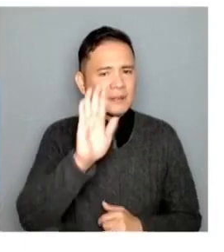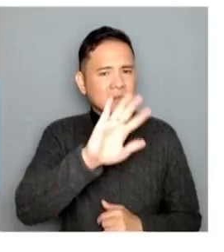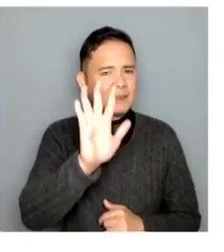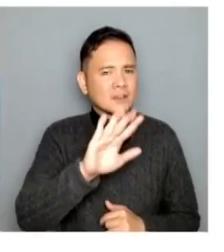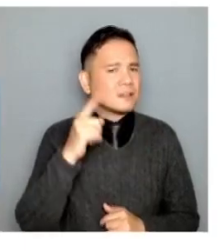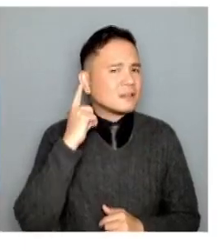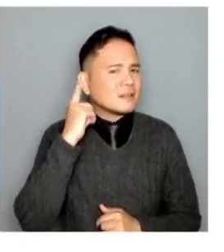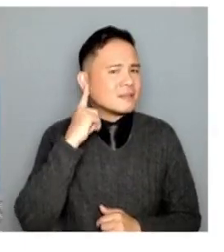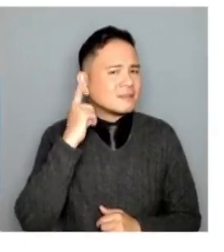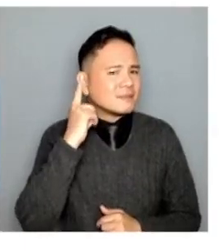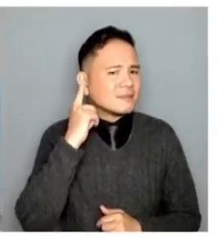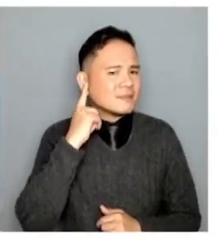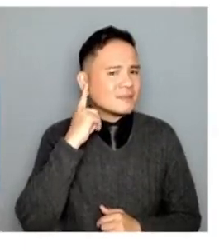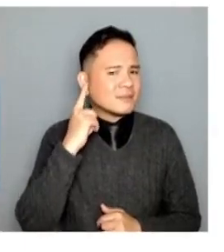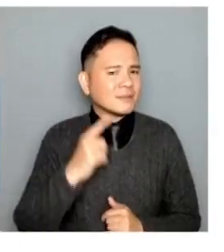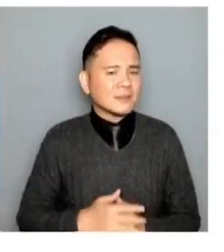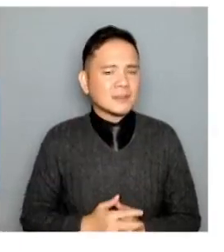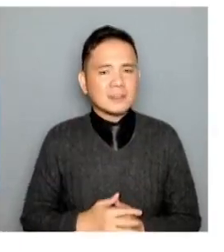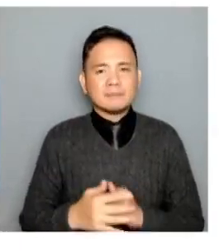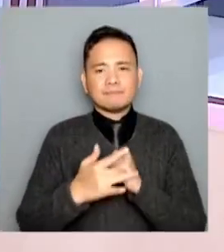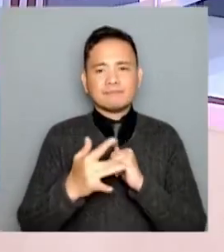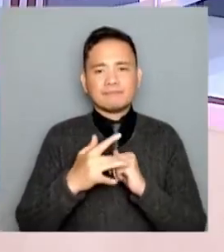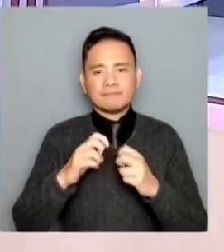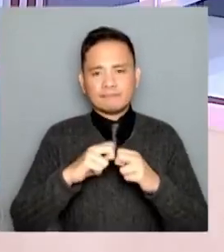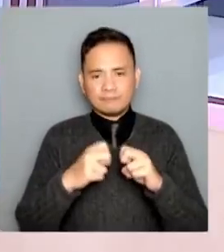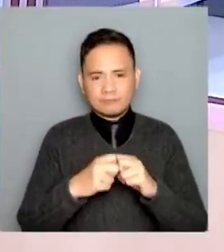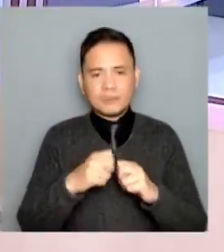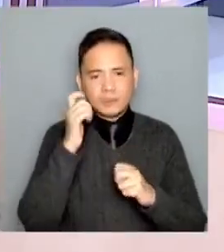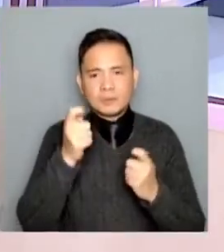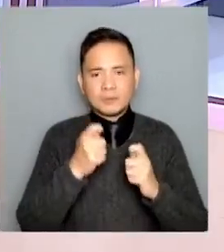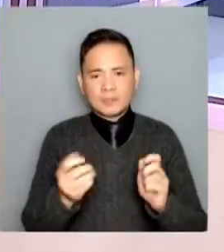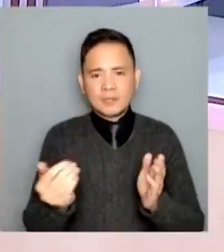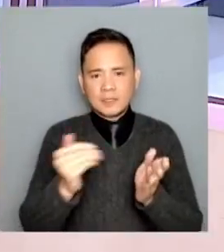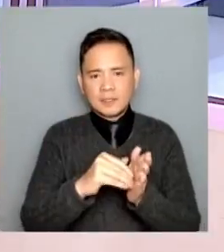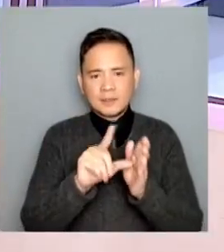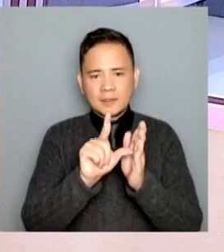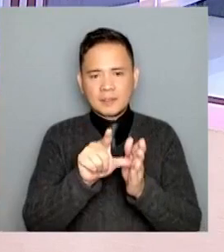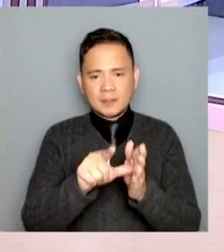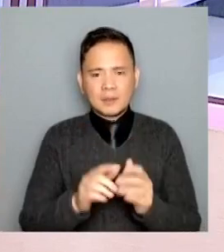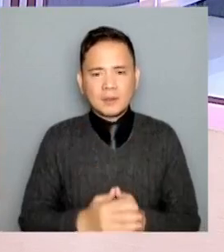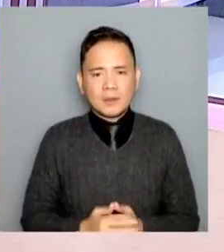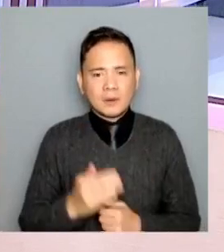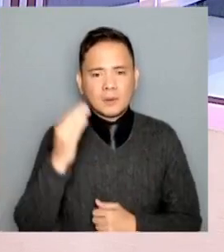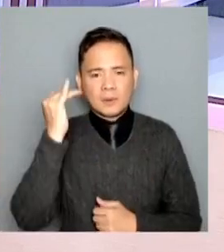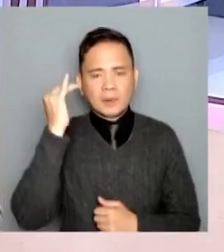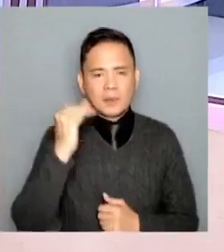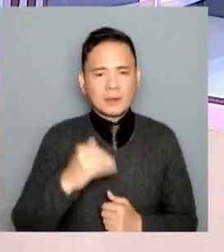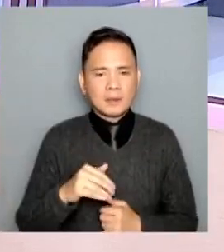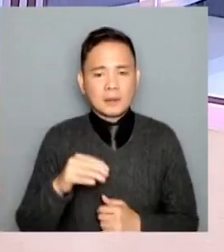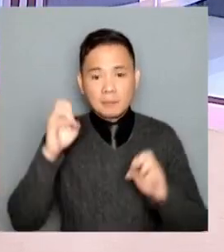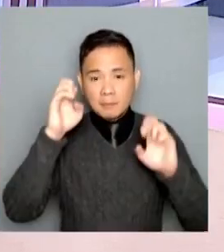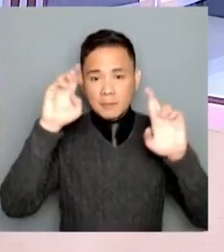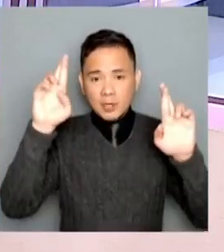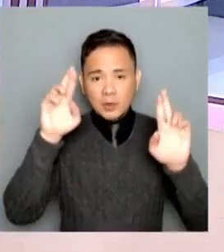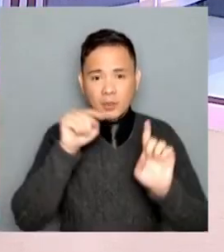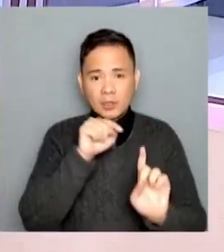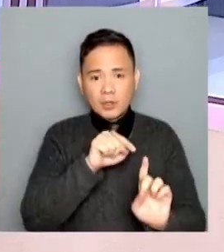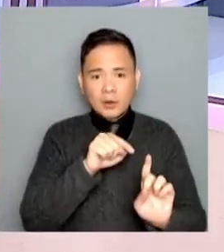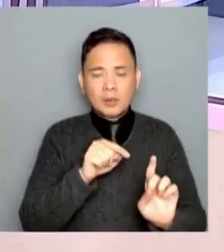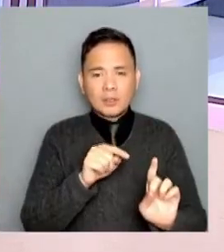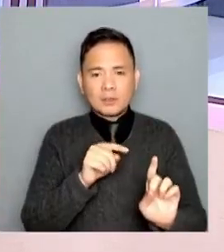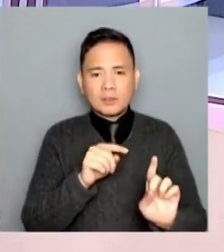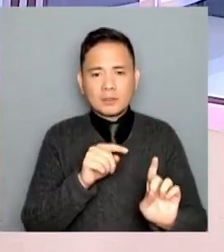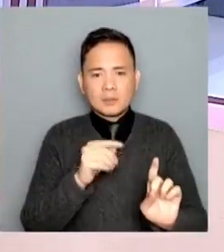Okay, we're experiencing some technical difficulties. We're going to try to get her back online because the mayor there was about to tell